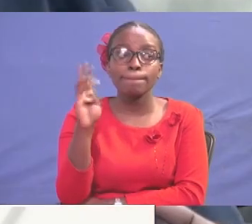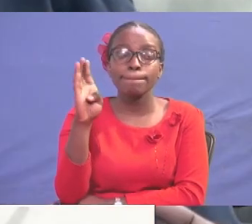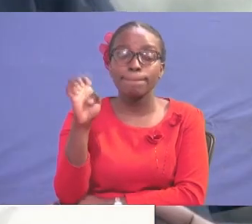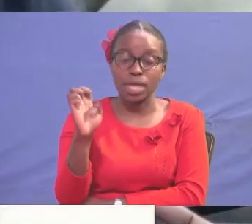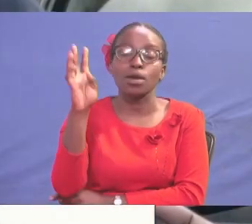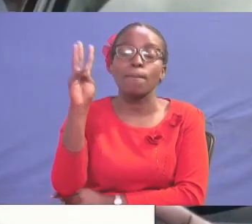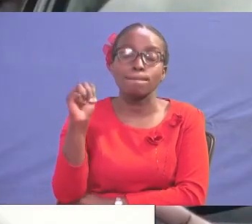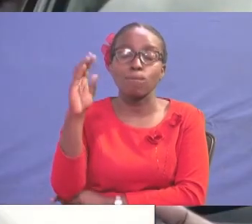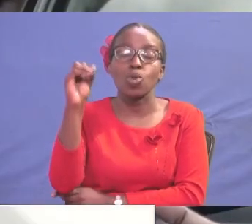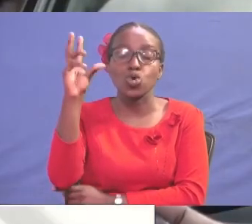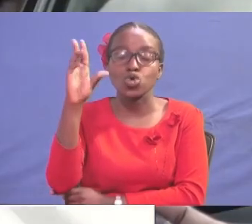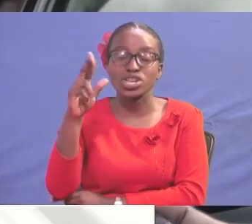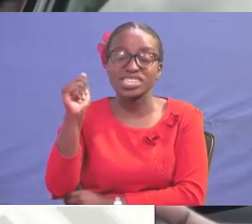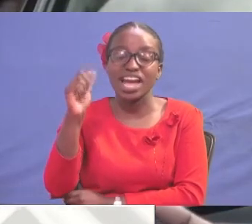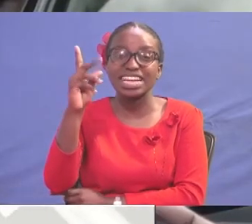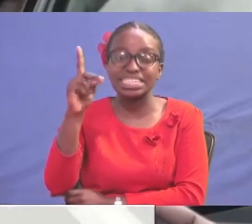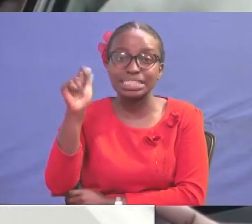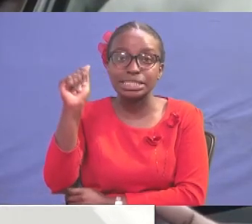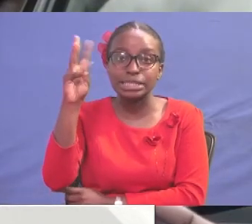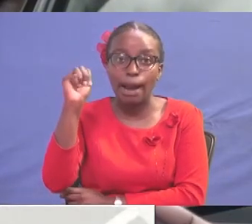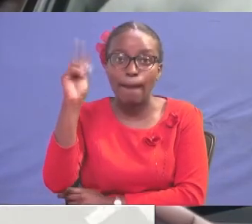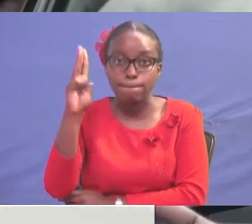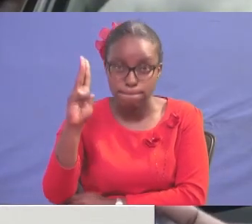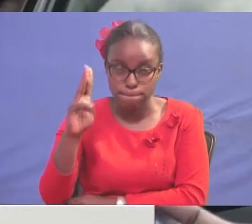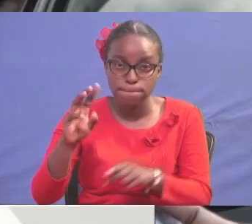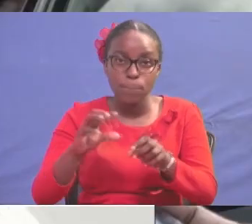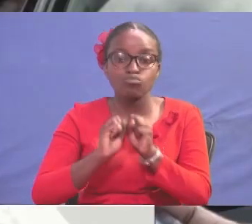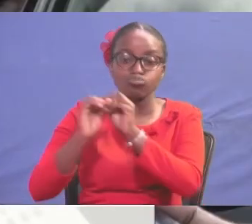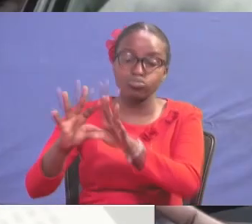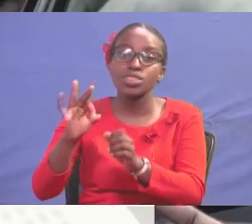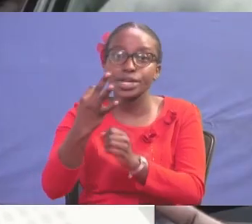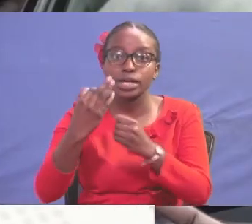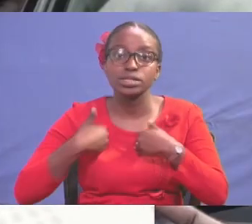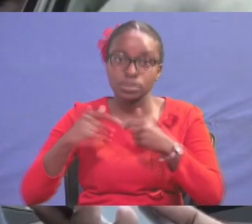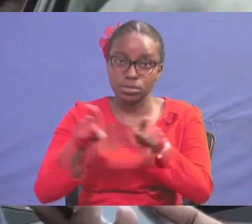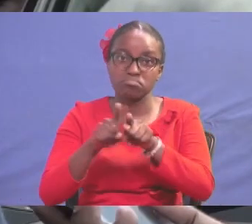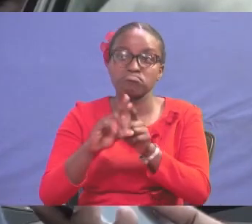hivyo kuna faida ya kazi, lakini hii ya 26 ni hasara.